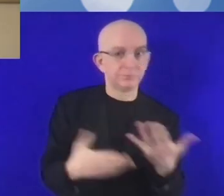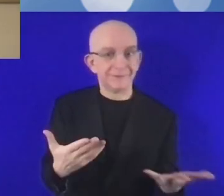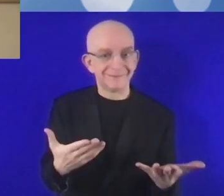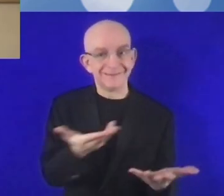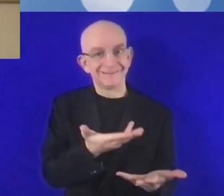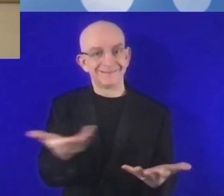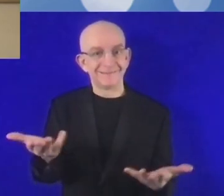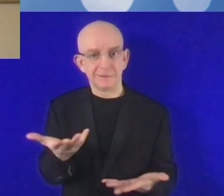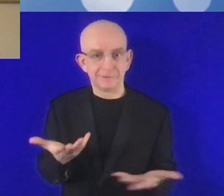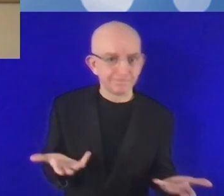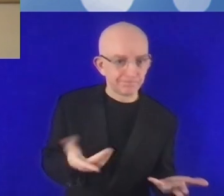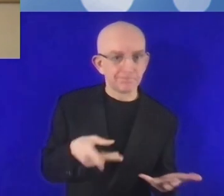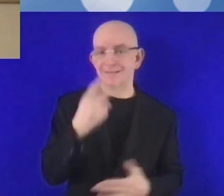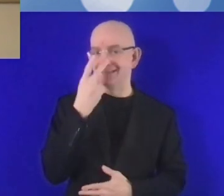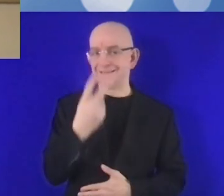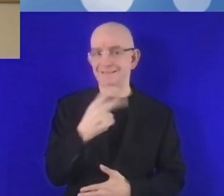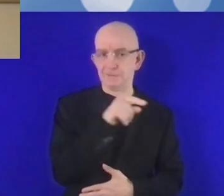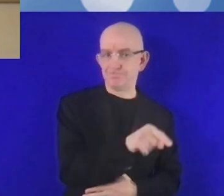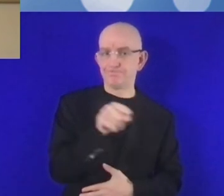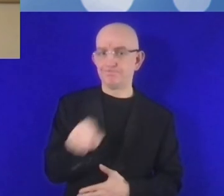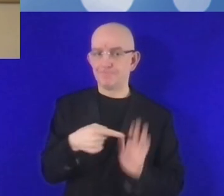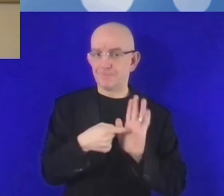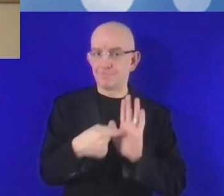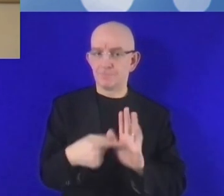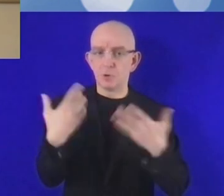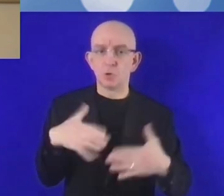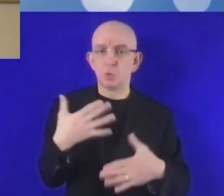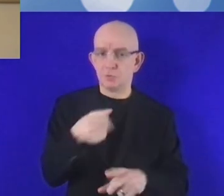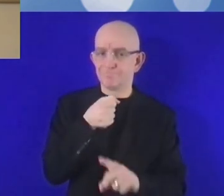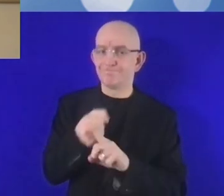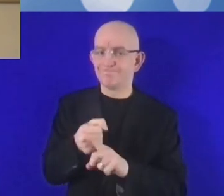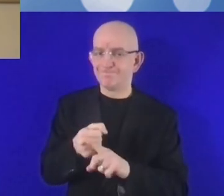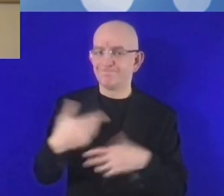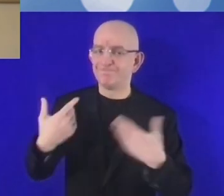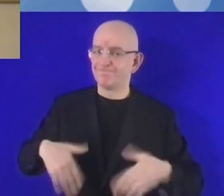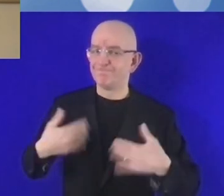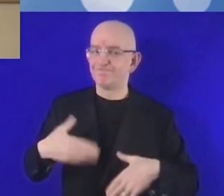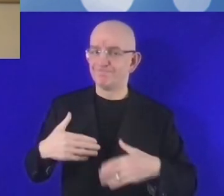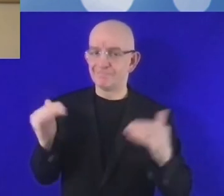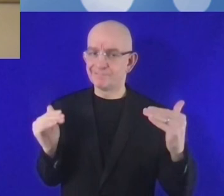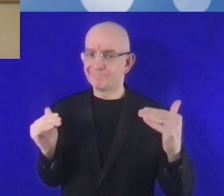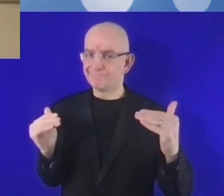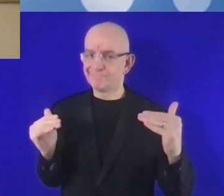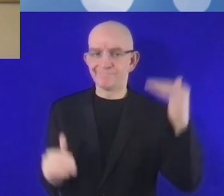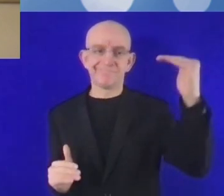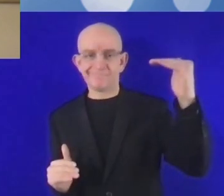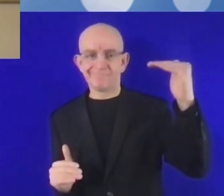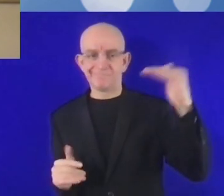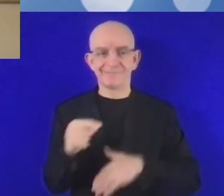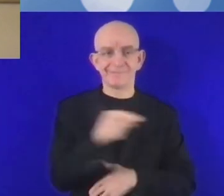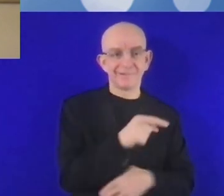потерянные поколения в некоторых странах. Дети не могут пользоваться образовательными услугами, и мы тут замечаем